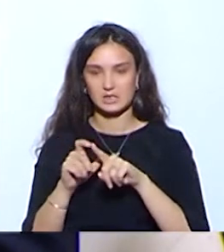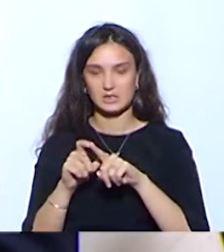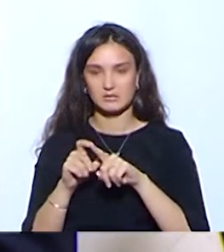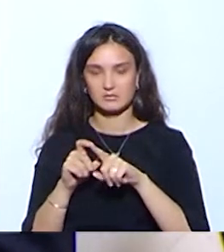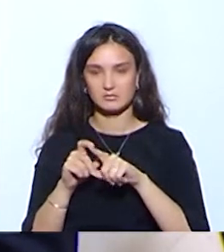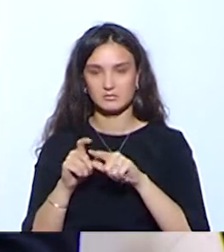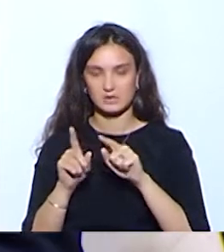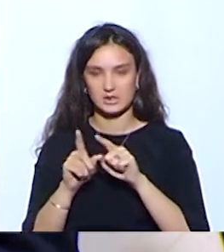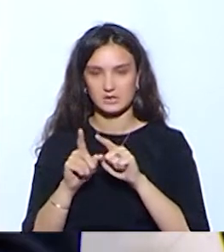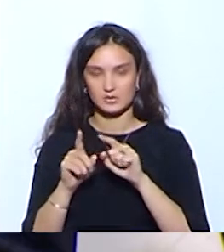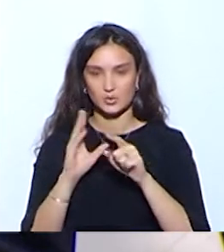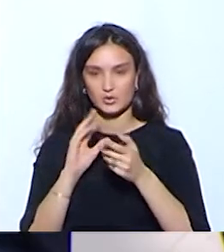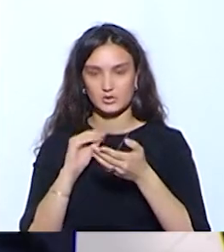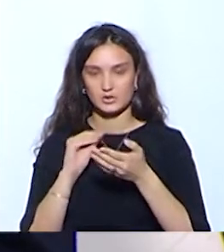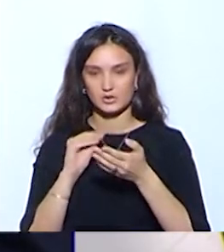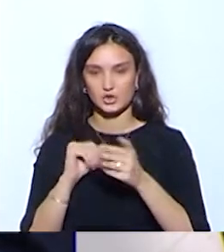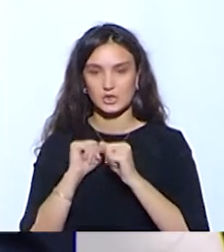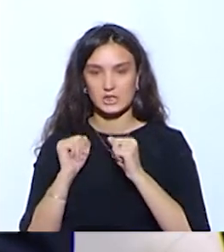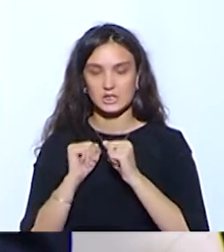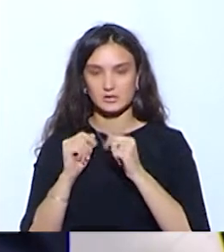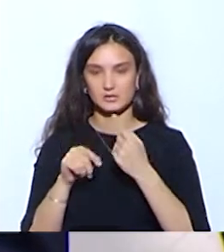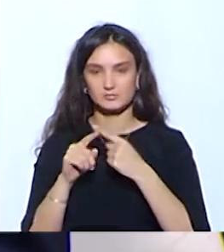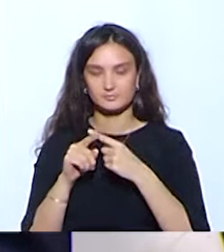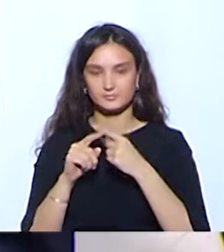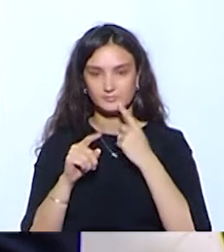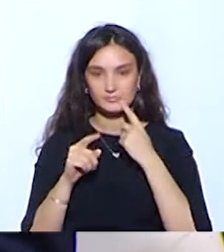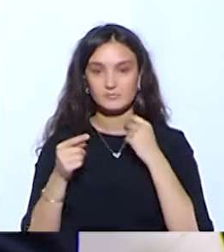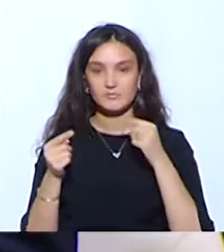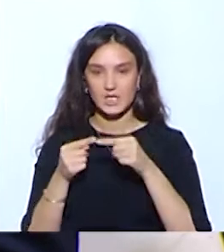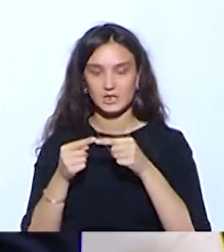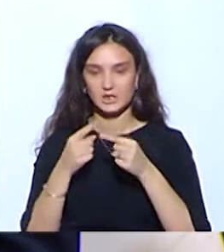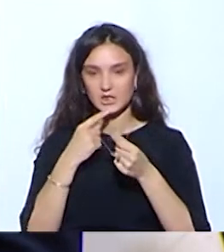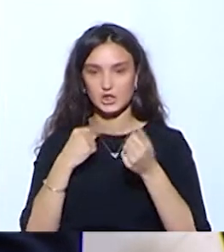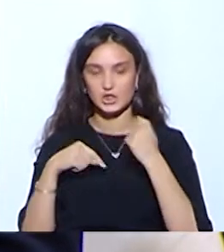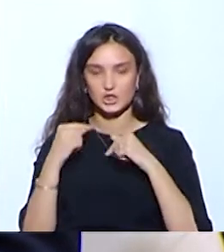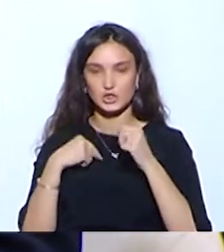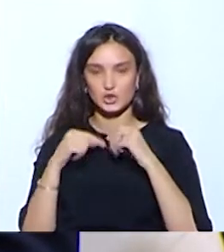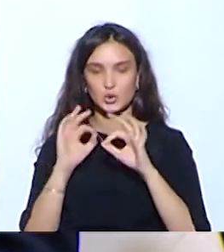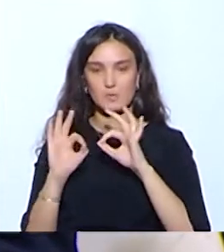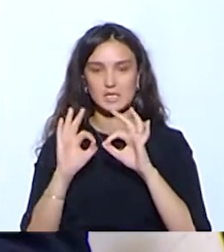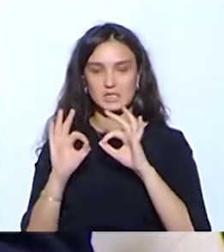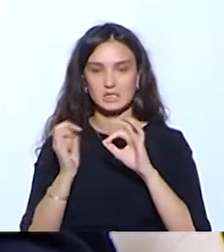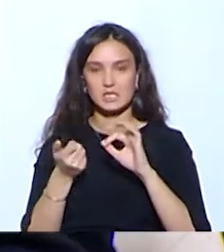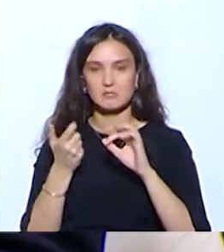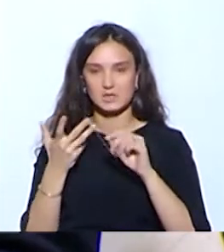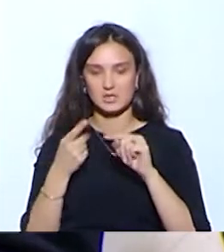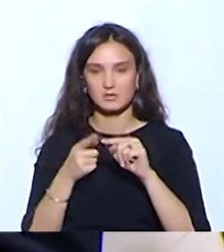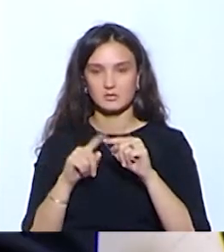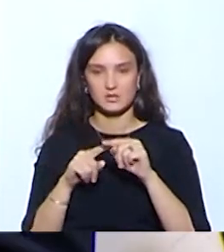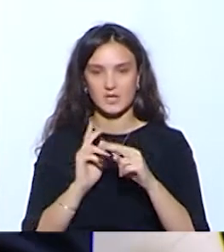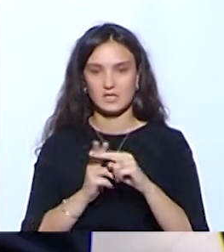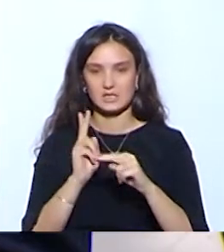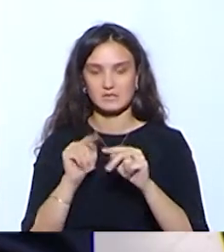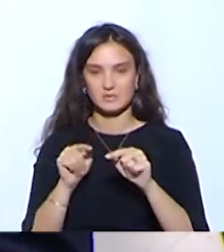იყო აი ესეთი, როდესაც შეეცადენ გაედგინათ სისხლში გლუკოზის დონის ნორმალიზაცია რამდენად აგვაცილებს